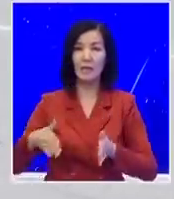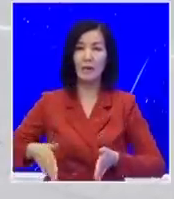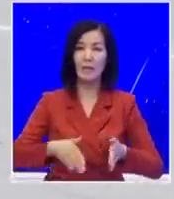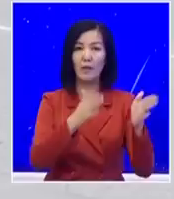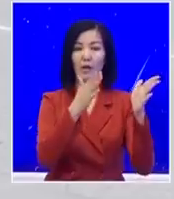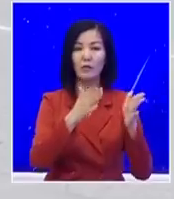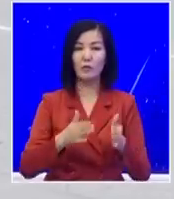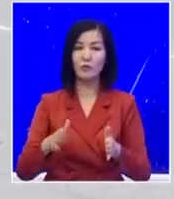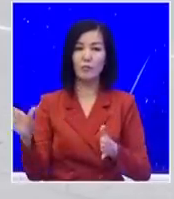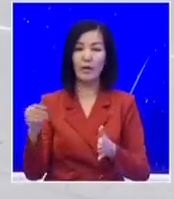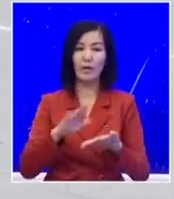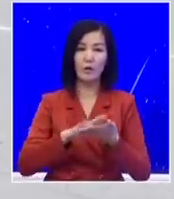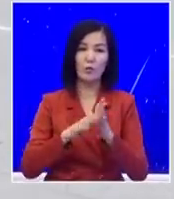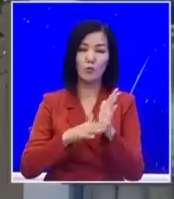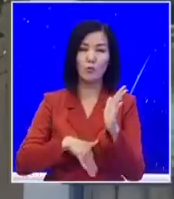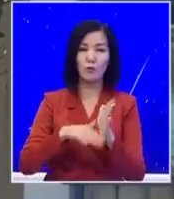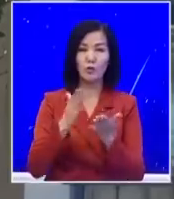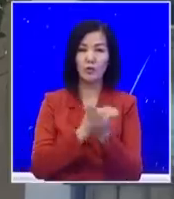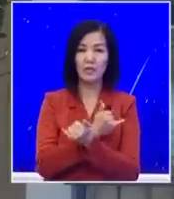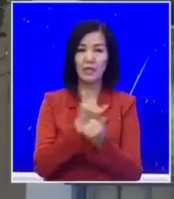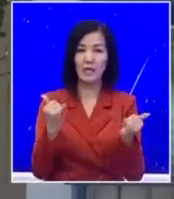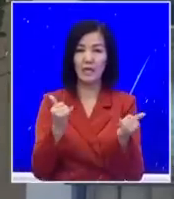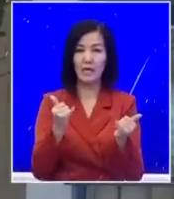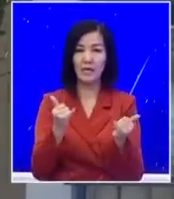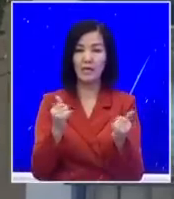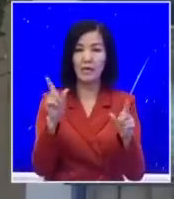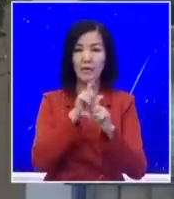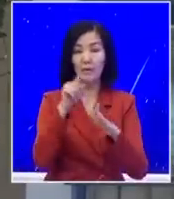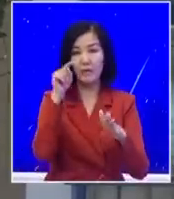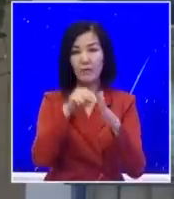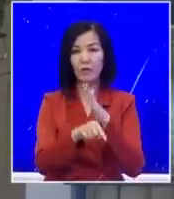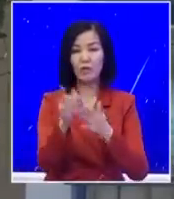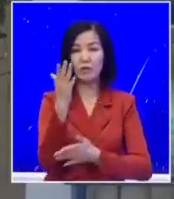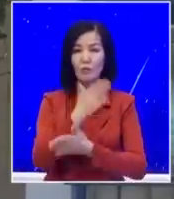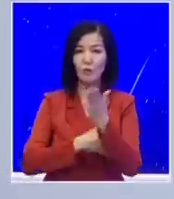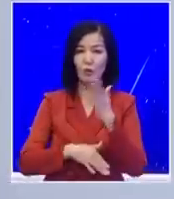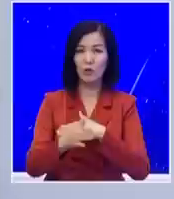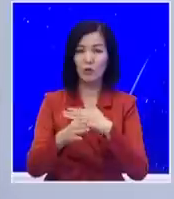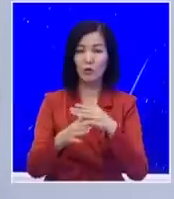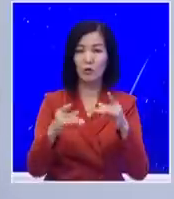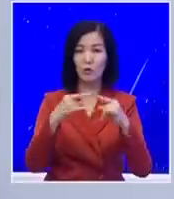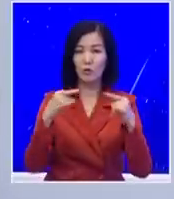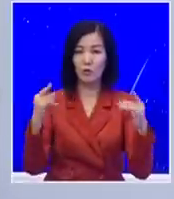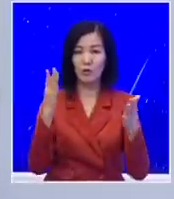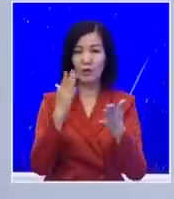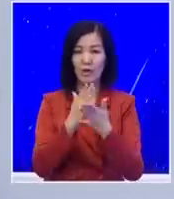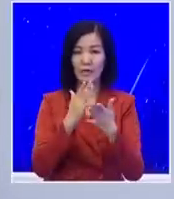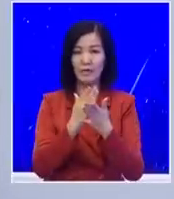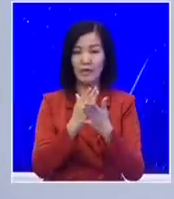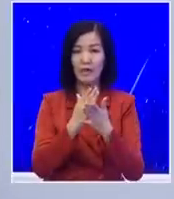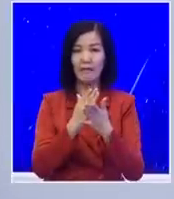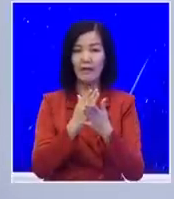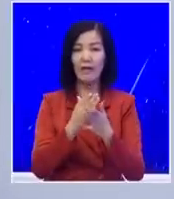қол арбадағыларға аңғайлы етіп жасалған. Мұны ғана емес, мекеме ішіне мүгедектер үшін үстелде қарастырылған. Онда